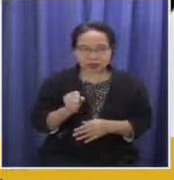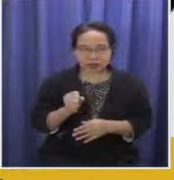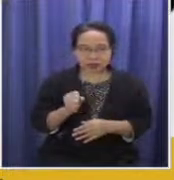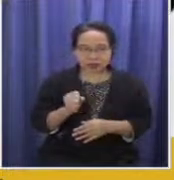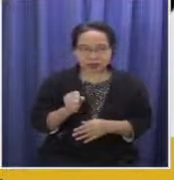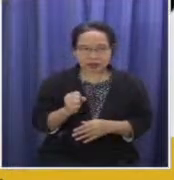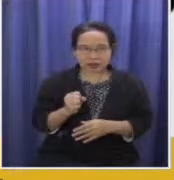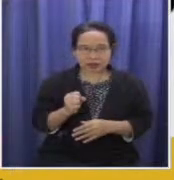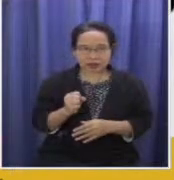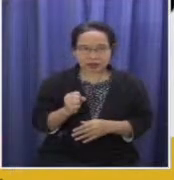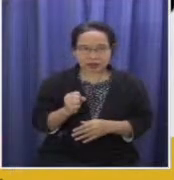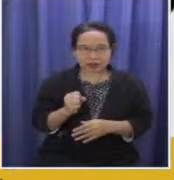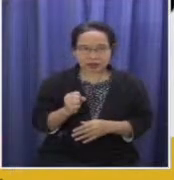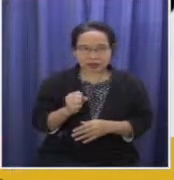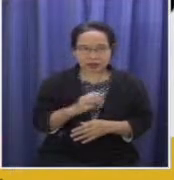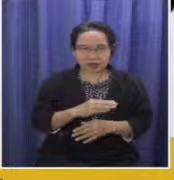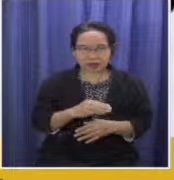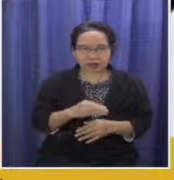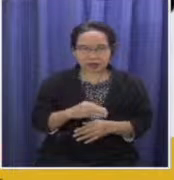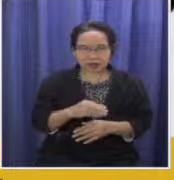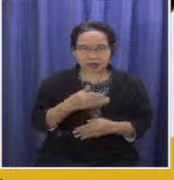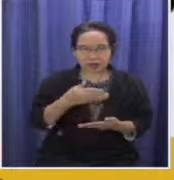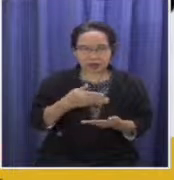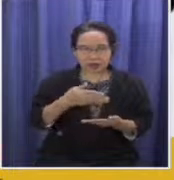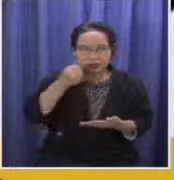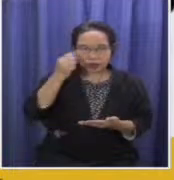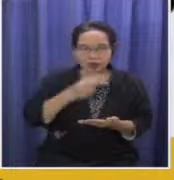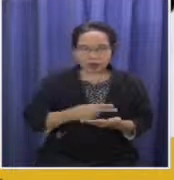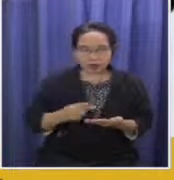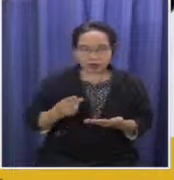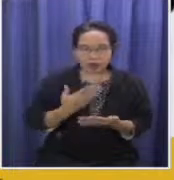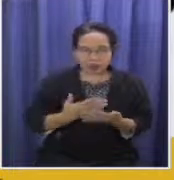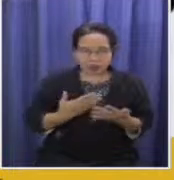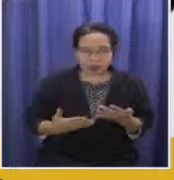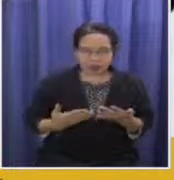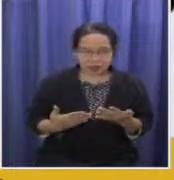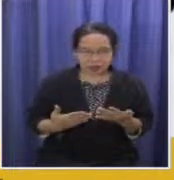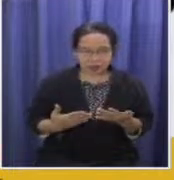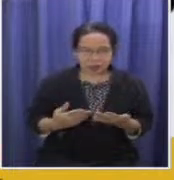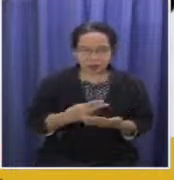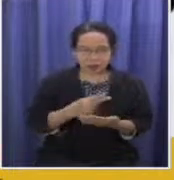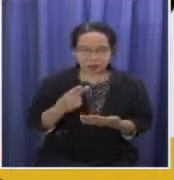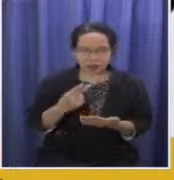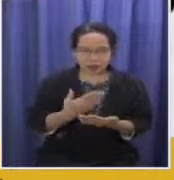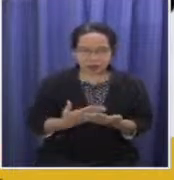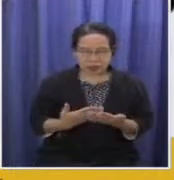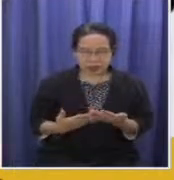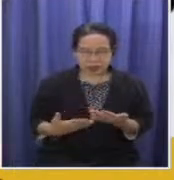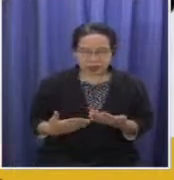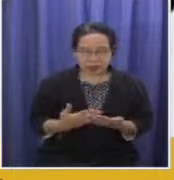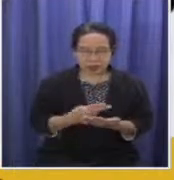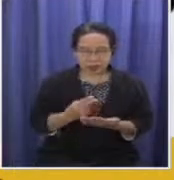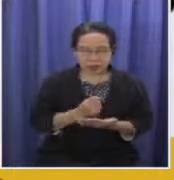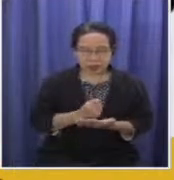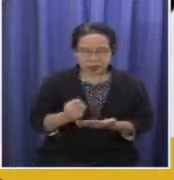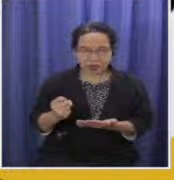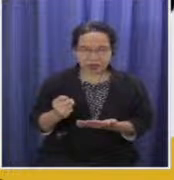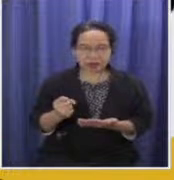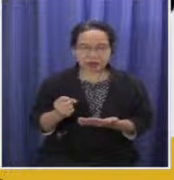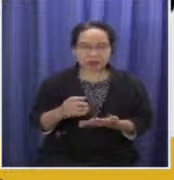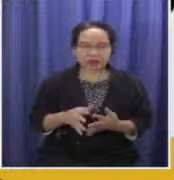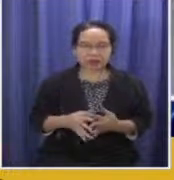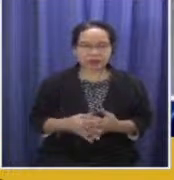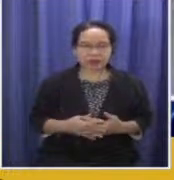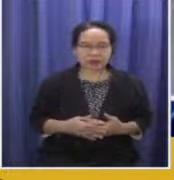स्त्रीको यौन सम्पर्कद्वाराको उत्पादन हुनुपर्दछ, तर उहाँ त्यस्तो हुनुहुन्न थियो। उहाँ पवित्र आत्माद्वारा